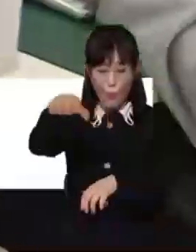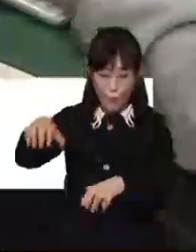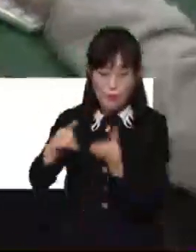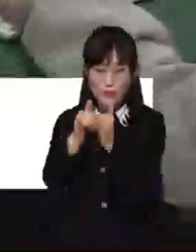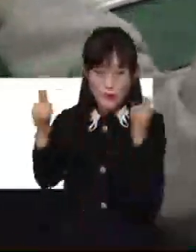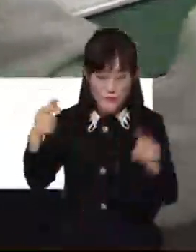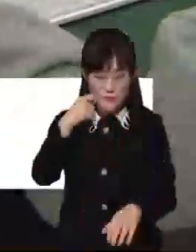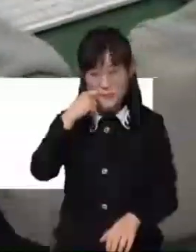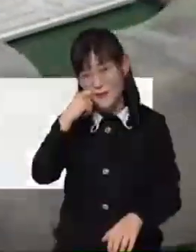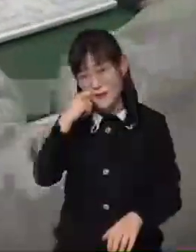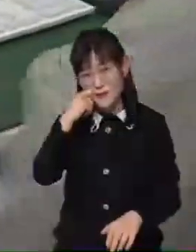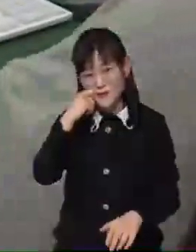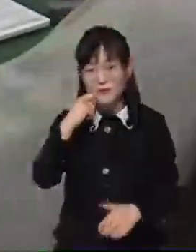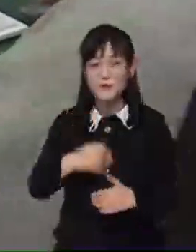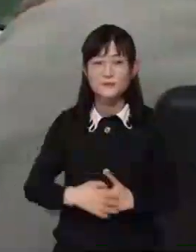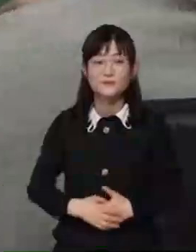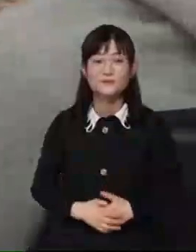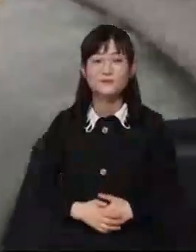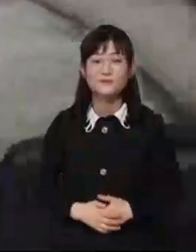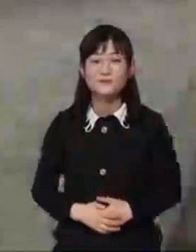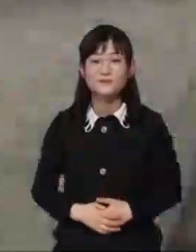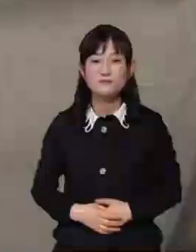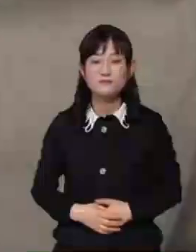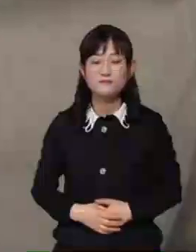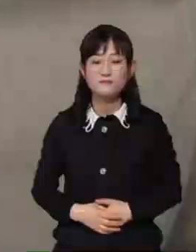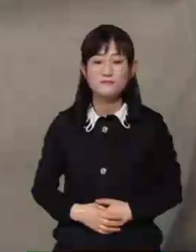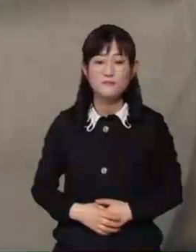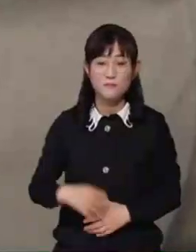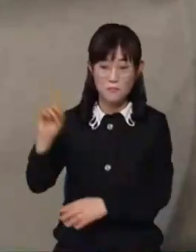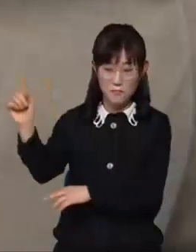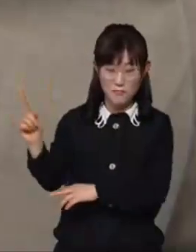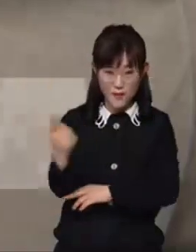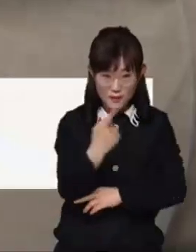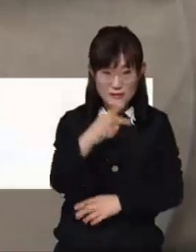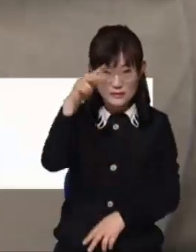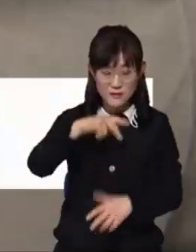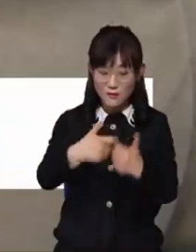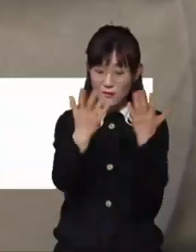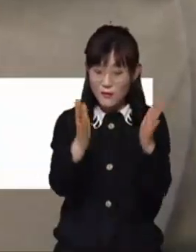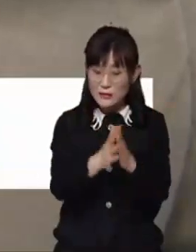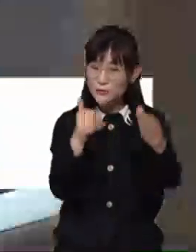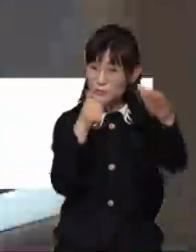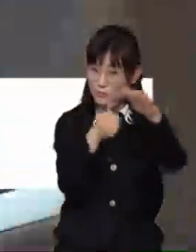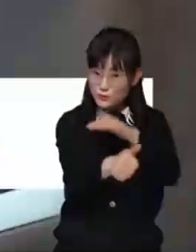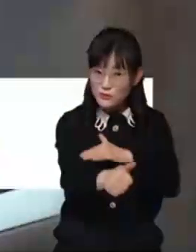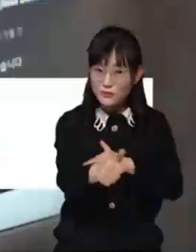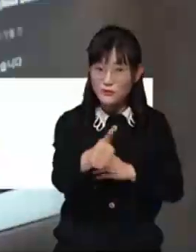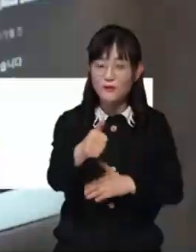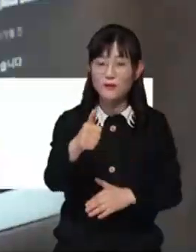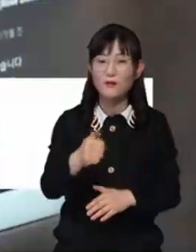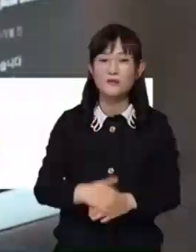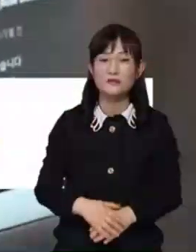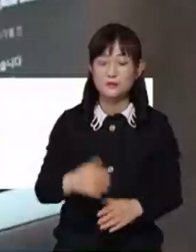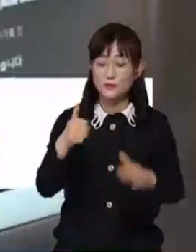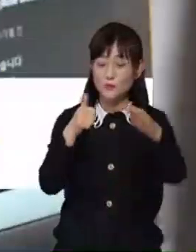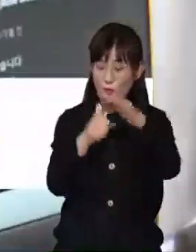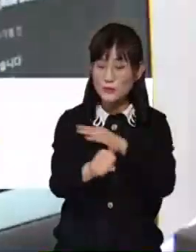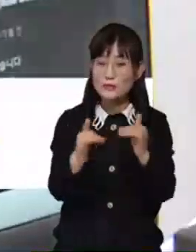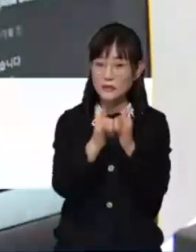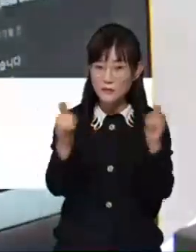독자들이 더 선호하는 콘텐츠 중 하나입니다 야구 명문 기아타이거즈 선수들을 중심으로 프로야구 인물들을